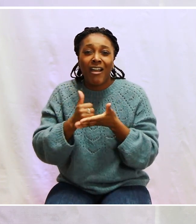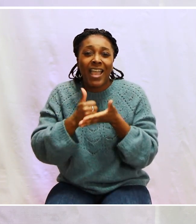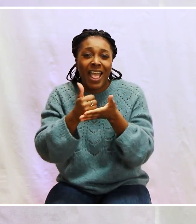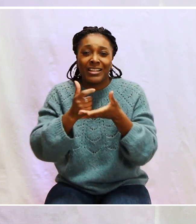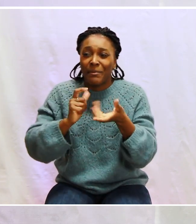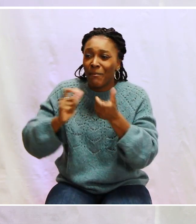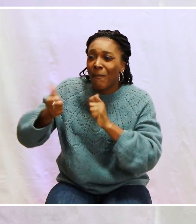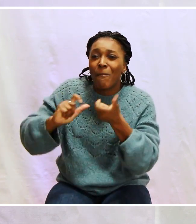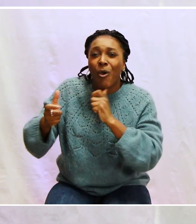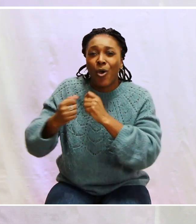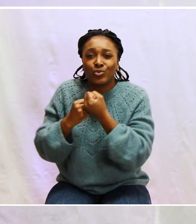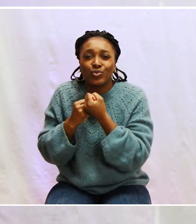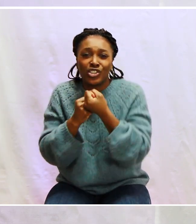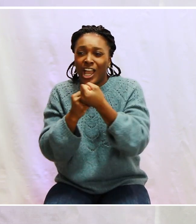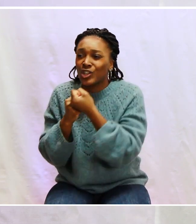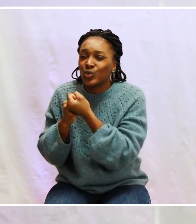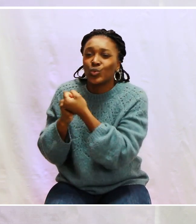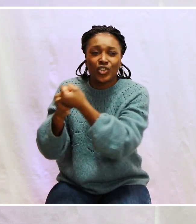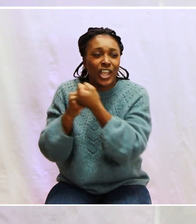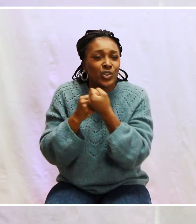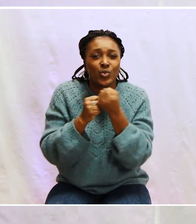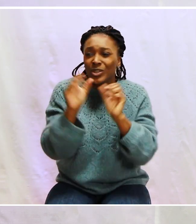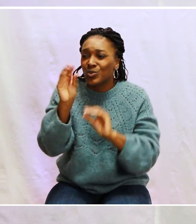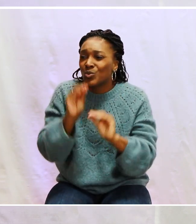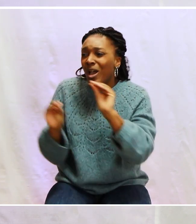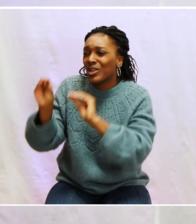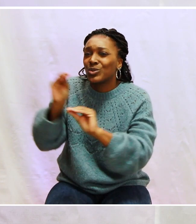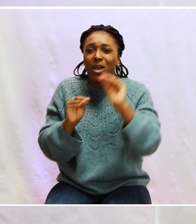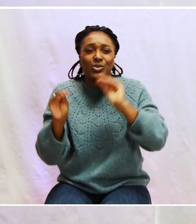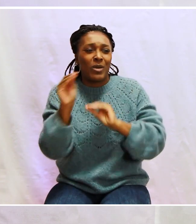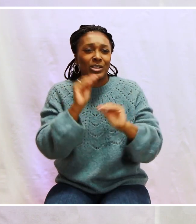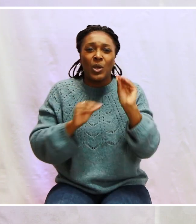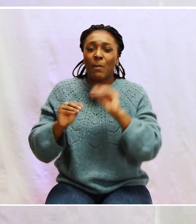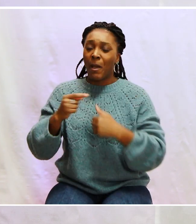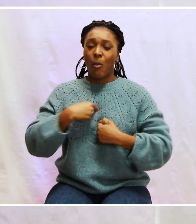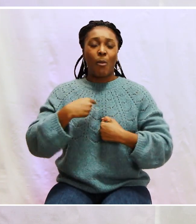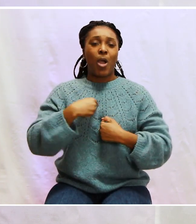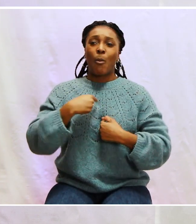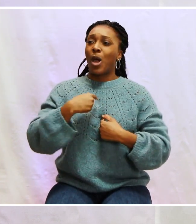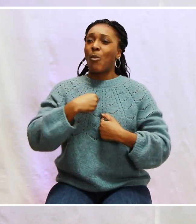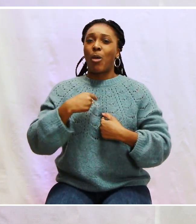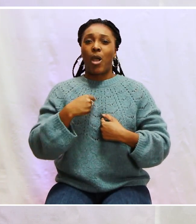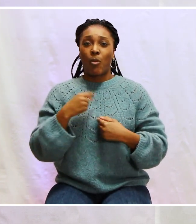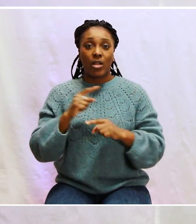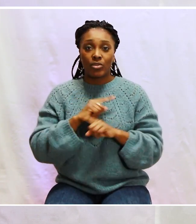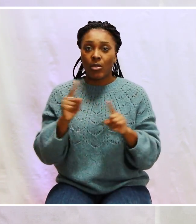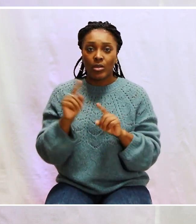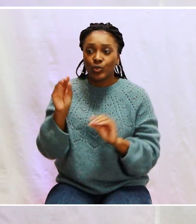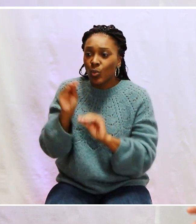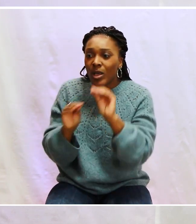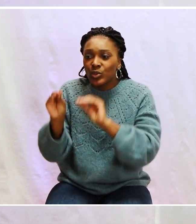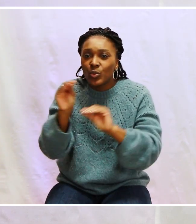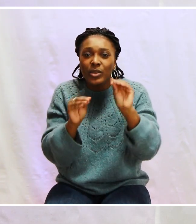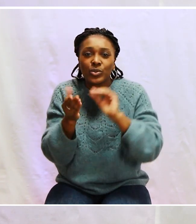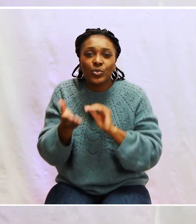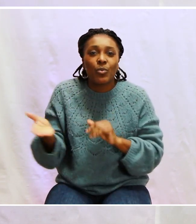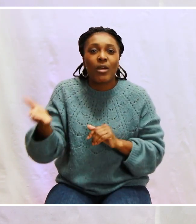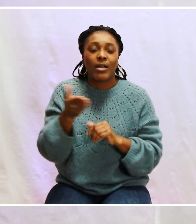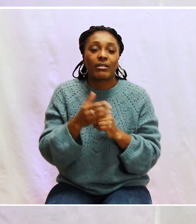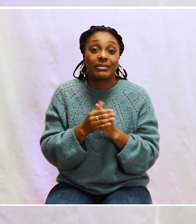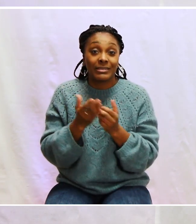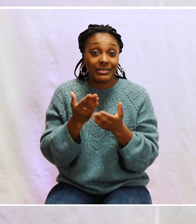être unis avec les autres, à être tournés vers l'autre, à ne pas chercher son propre intérêt, comme dit les Écritures, mais à chercher l'intérêt de